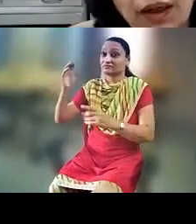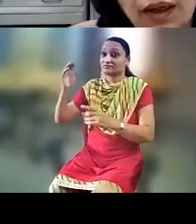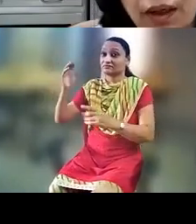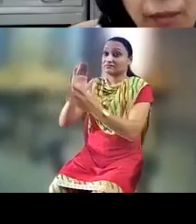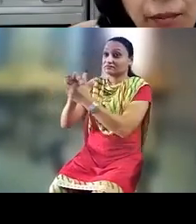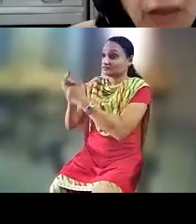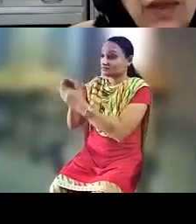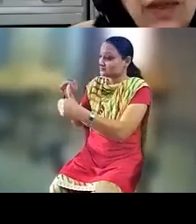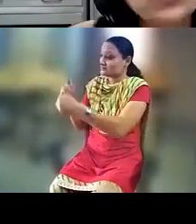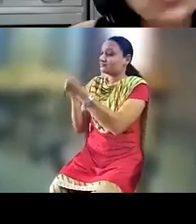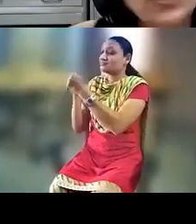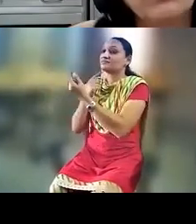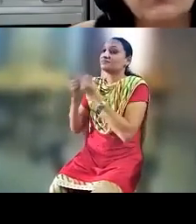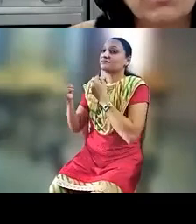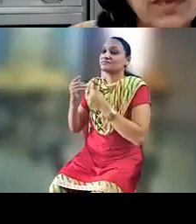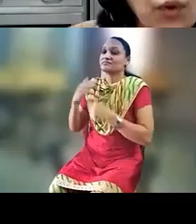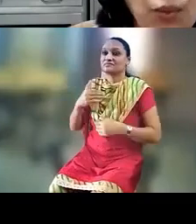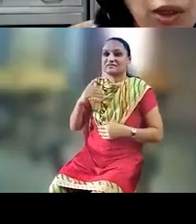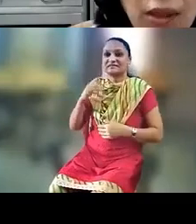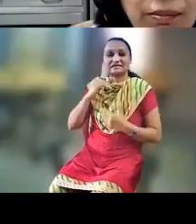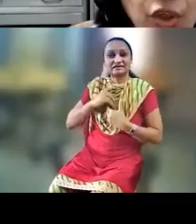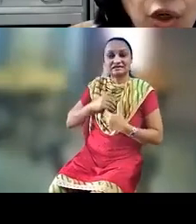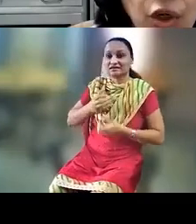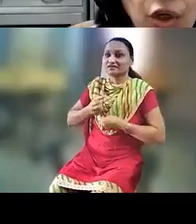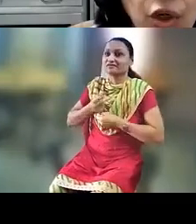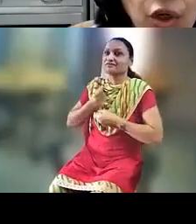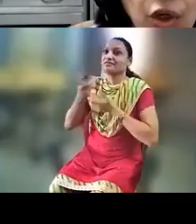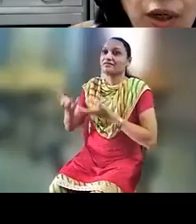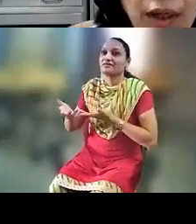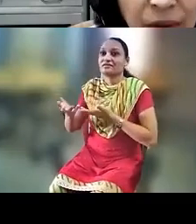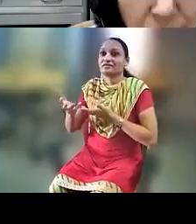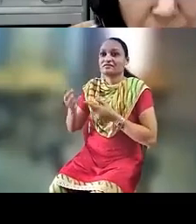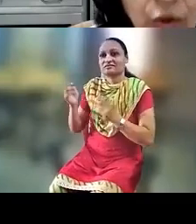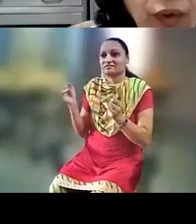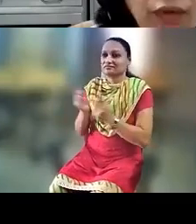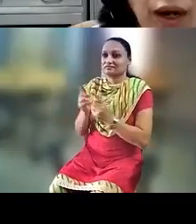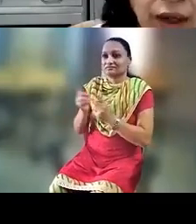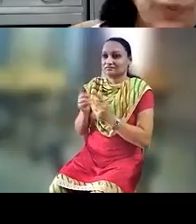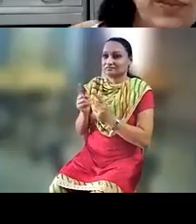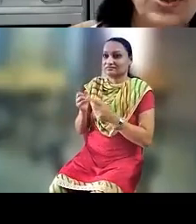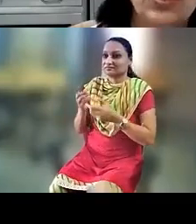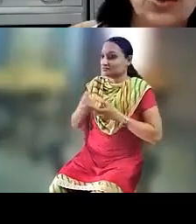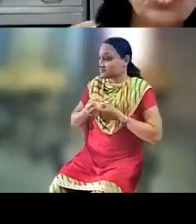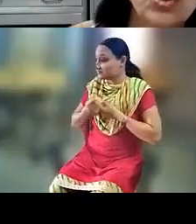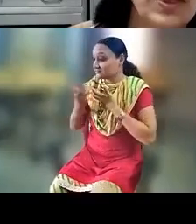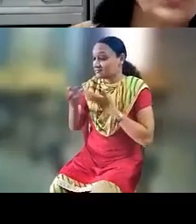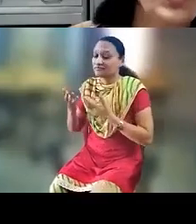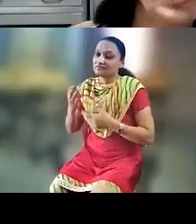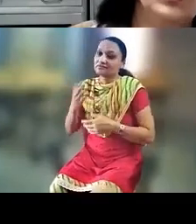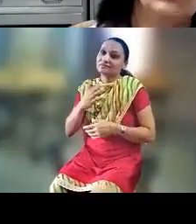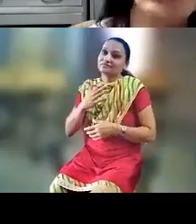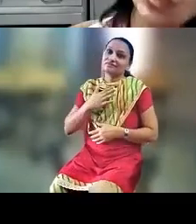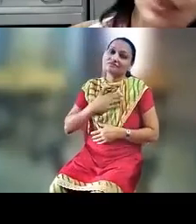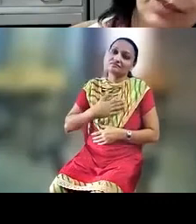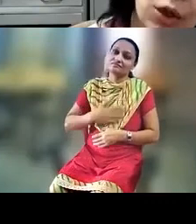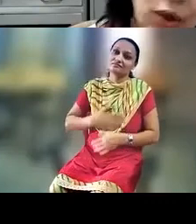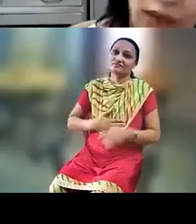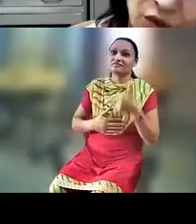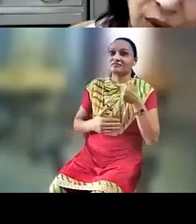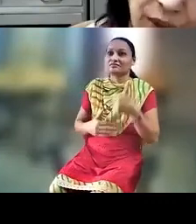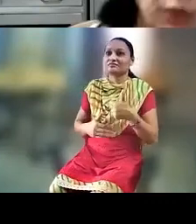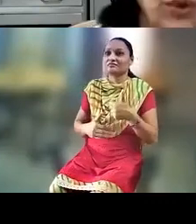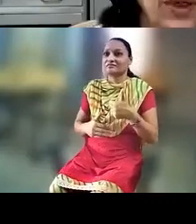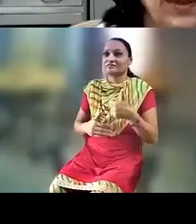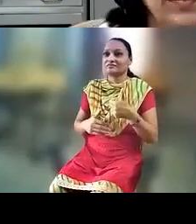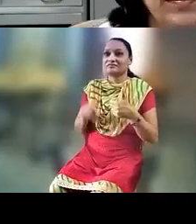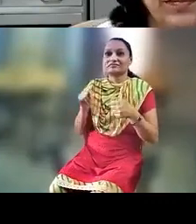अपनी मन की बात, चाहे बहुत लंबी चौड़ी नहीं पर 2 वाक्य भी बोले तो कुछ तो बात हुई, वो सब अब बिल्कुल